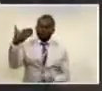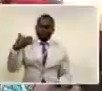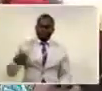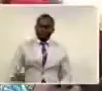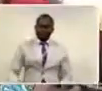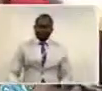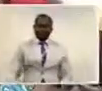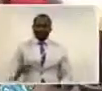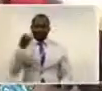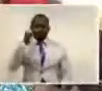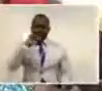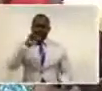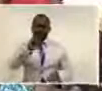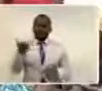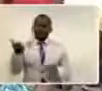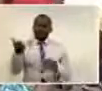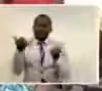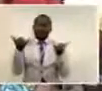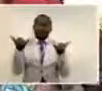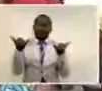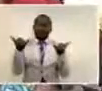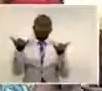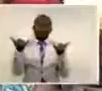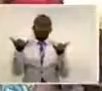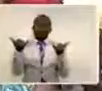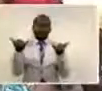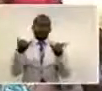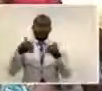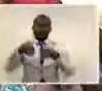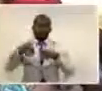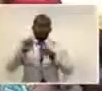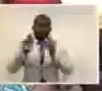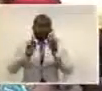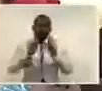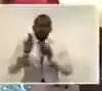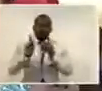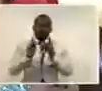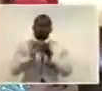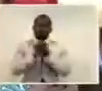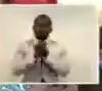Okay. Niba nta wundi ngira ngo twareka abantu baka.